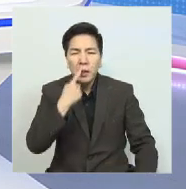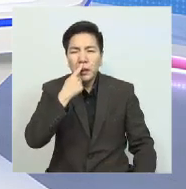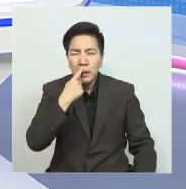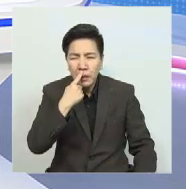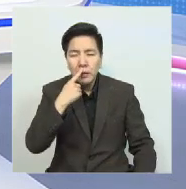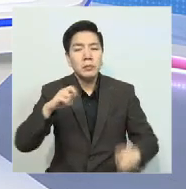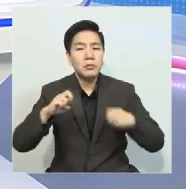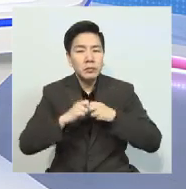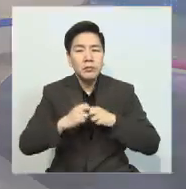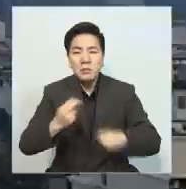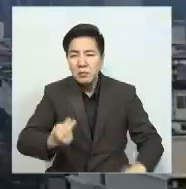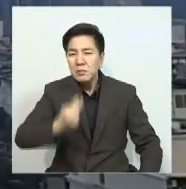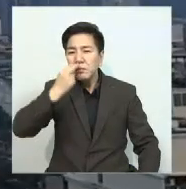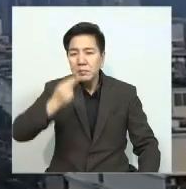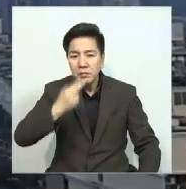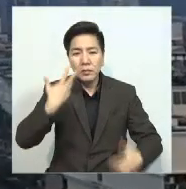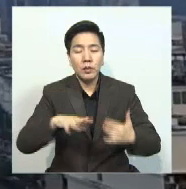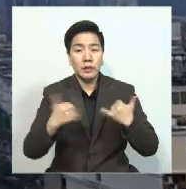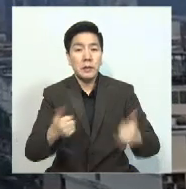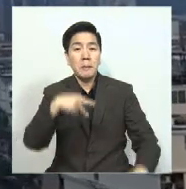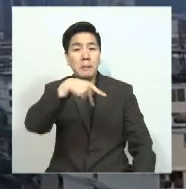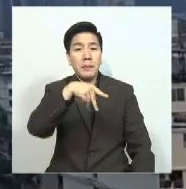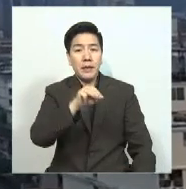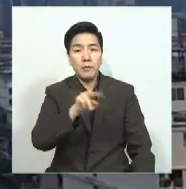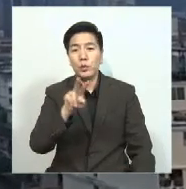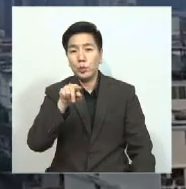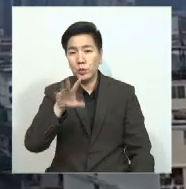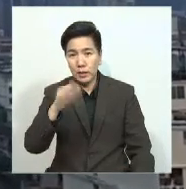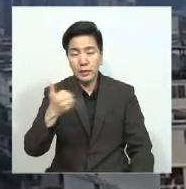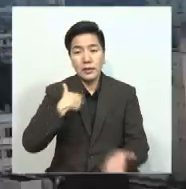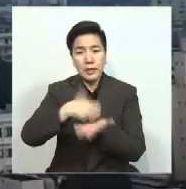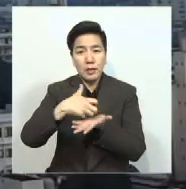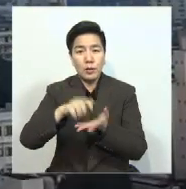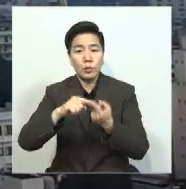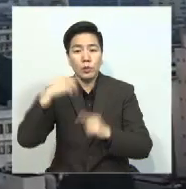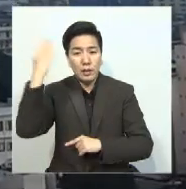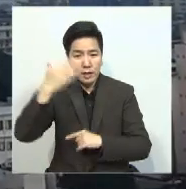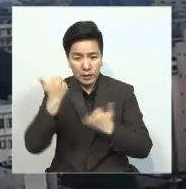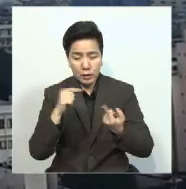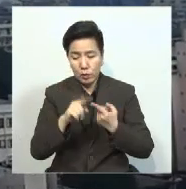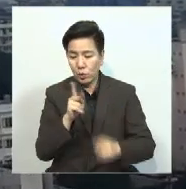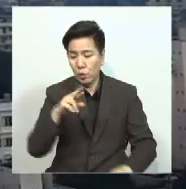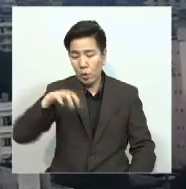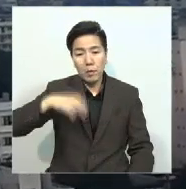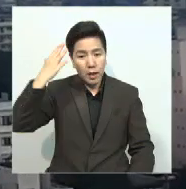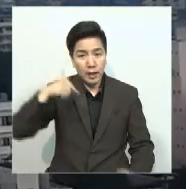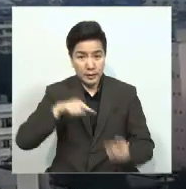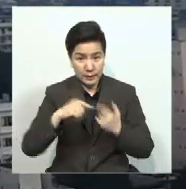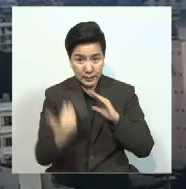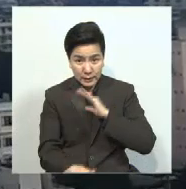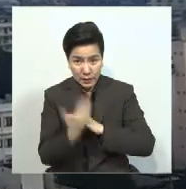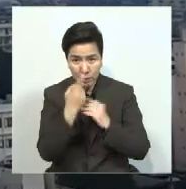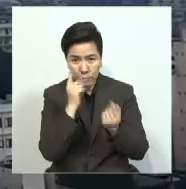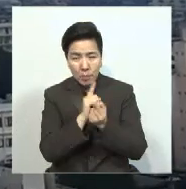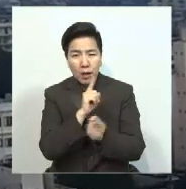ติดขัดแล้วค่ะสถานการณ์ค่าฝุ่นละออง PM 2.5 วันนี้นะคะจากการรายงานสภาพอากาศกรมอุตุนิยมวิทยาในช่วงเช้